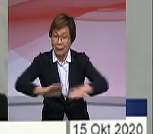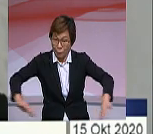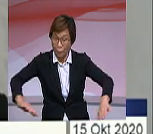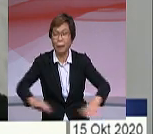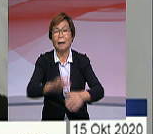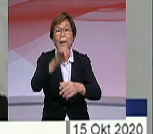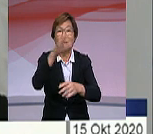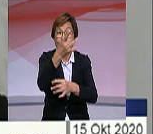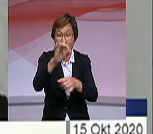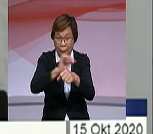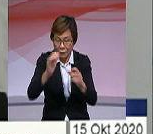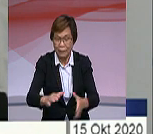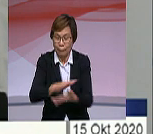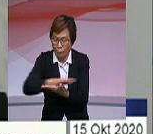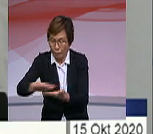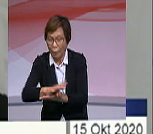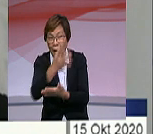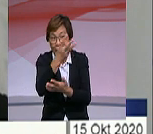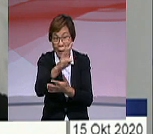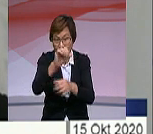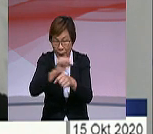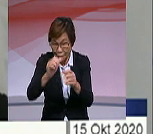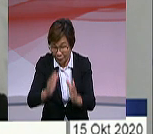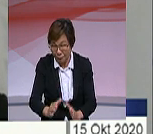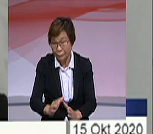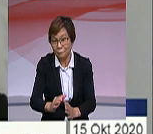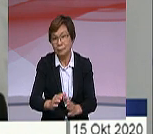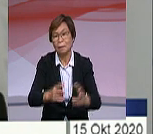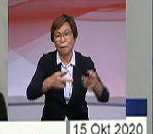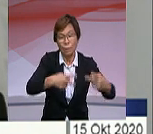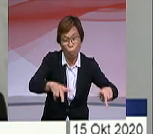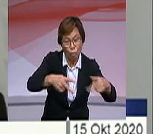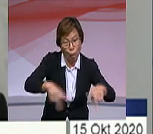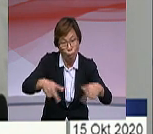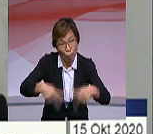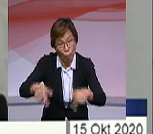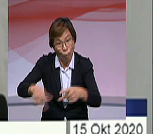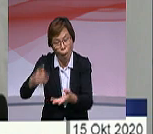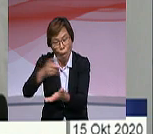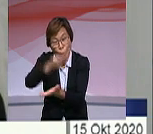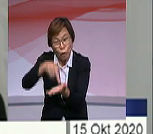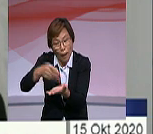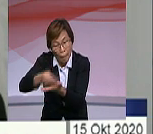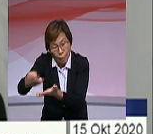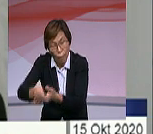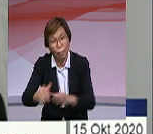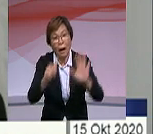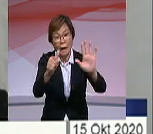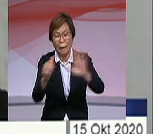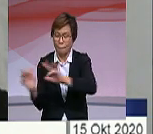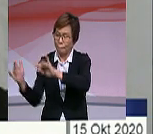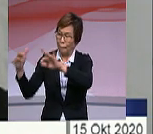pekerja pembersihan, 16 pekerja di beberapa premis pusat membeli belah tersebut, 6